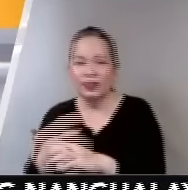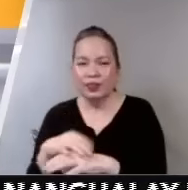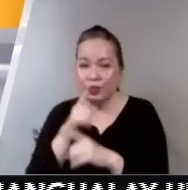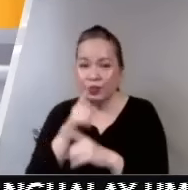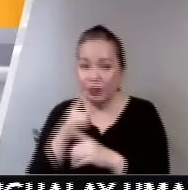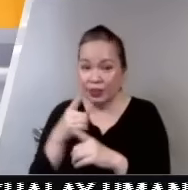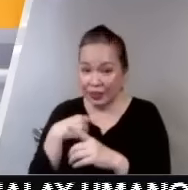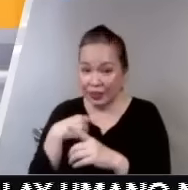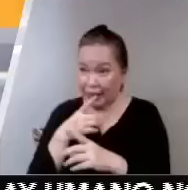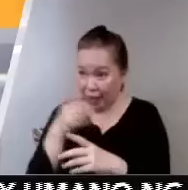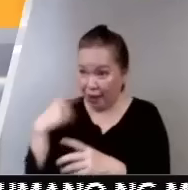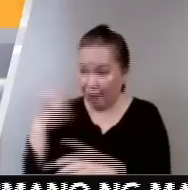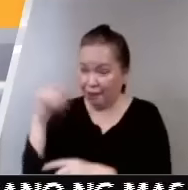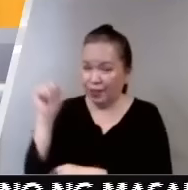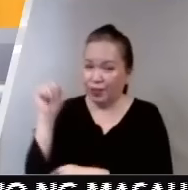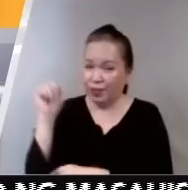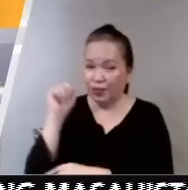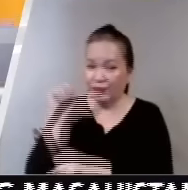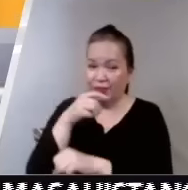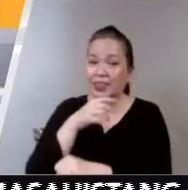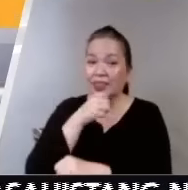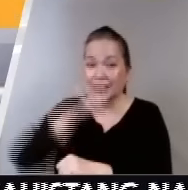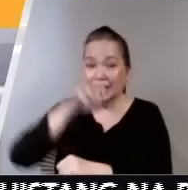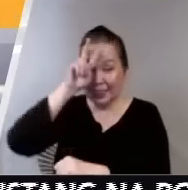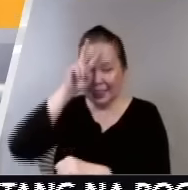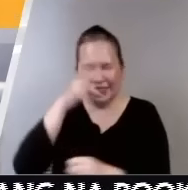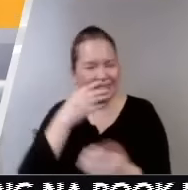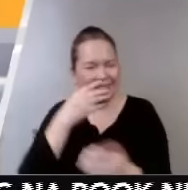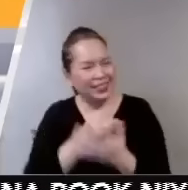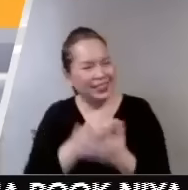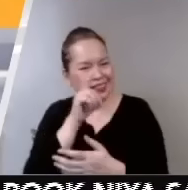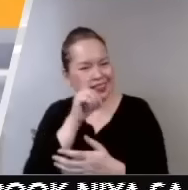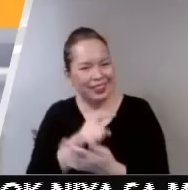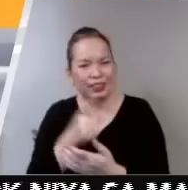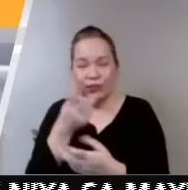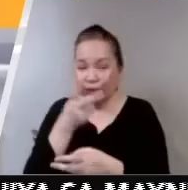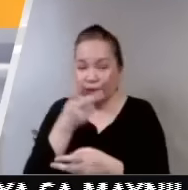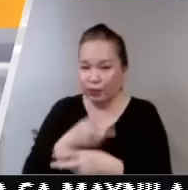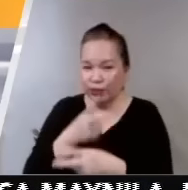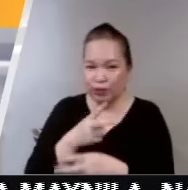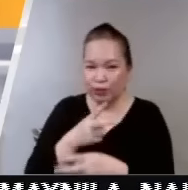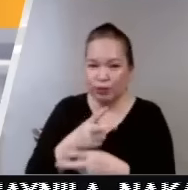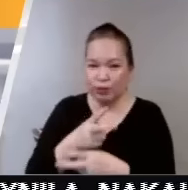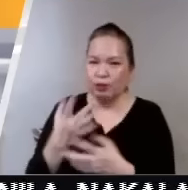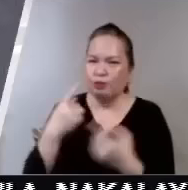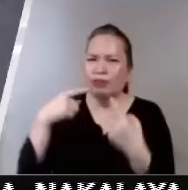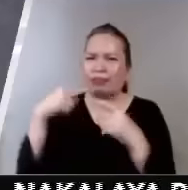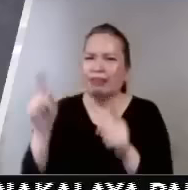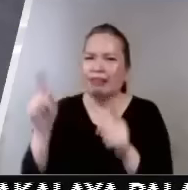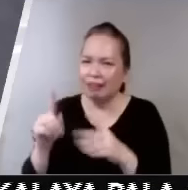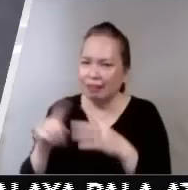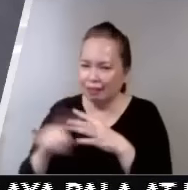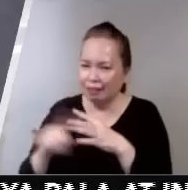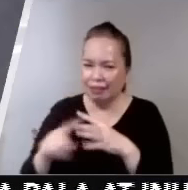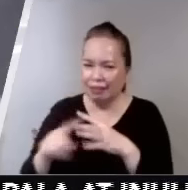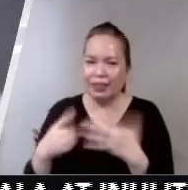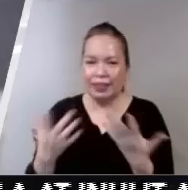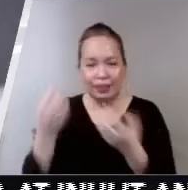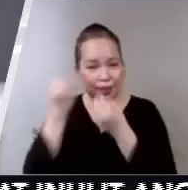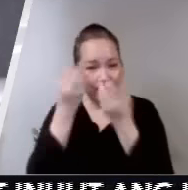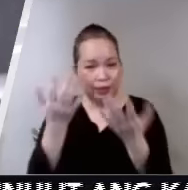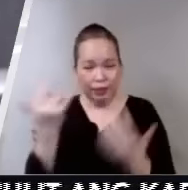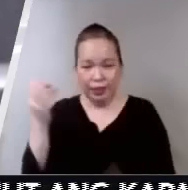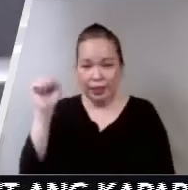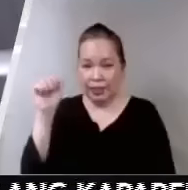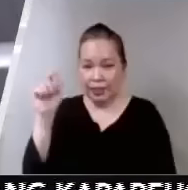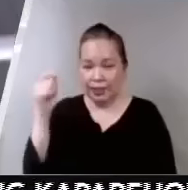kambing? Good question, Nelson. Naku, bantayan niyo po yan. Baka kung saan makarating. And that's why, Chika, this Saturday night, ako po